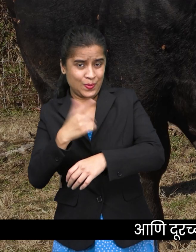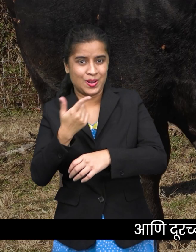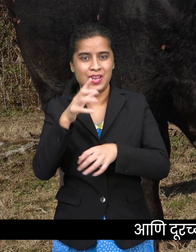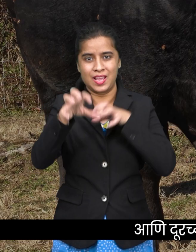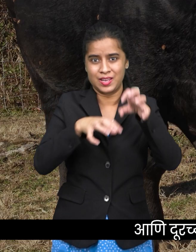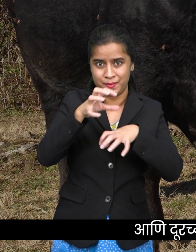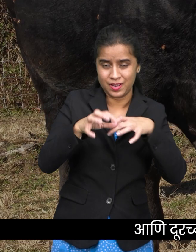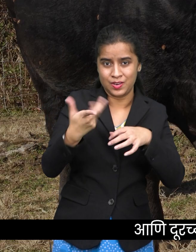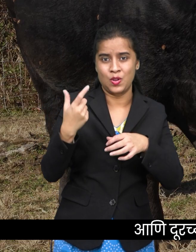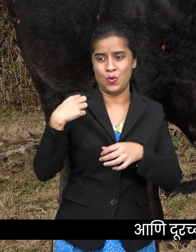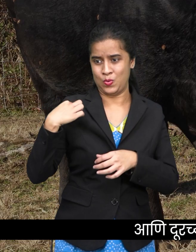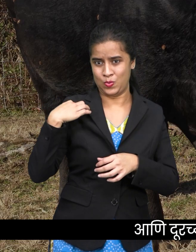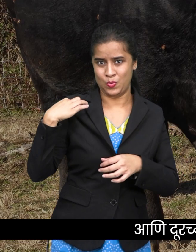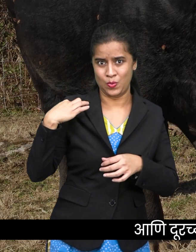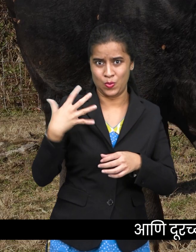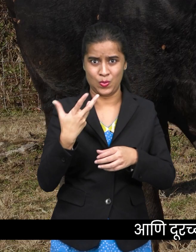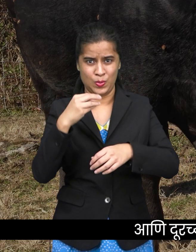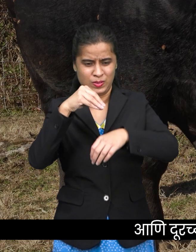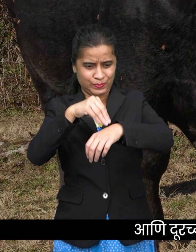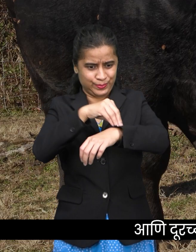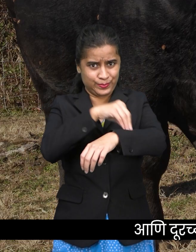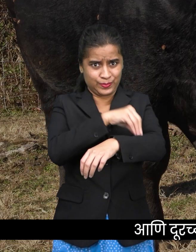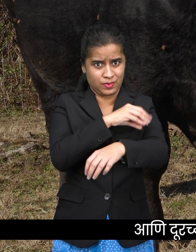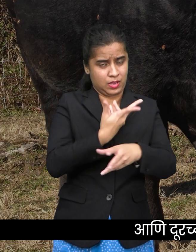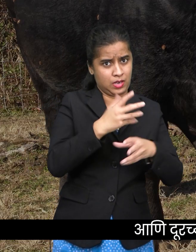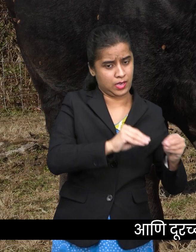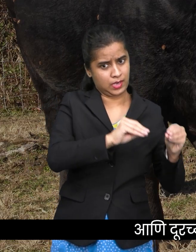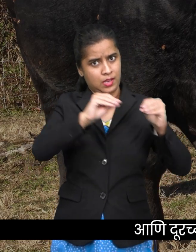आणि दूरच्या ठिकाणी वाहून जातात.